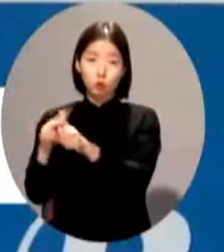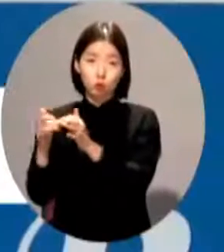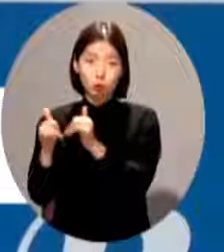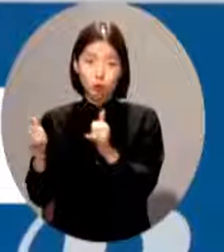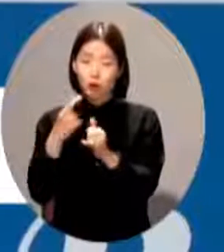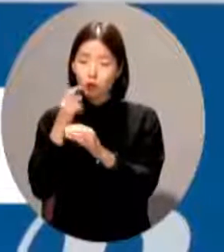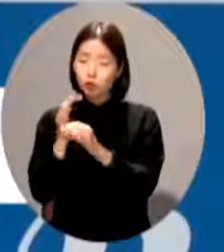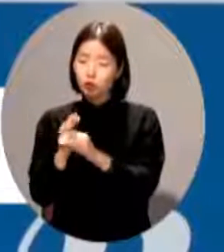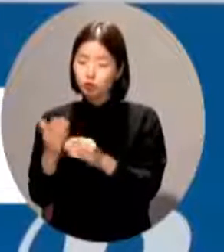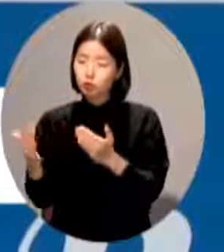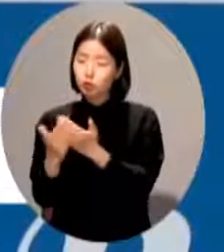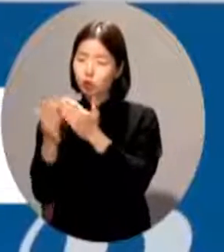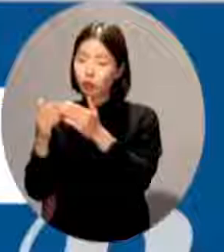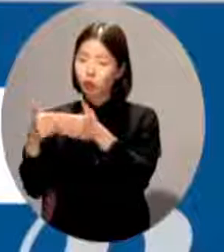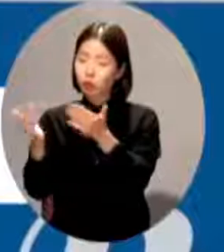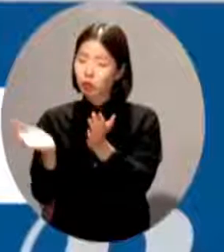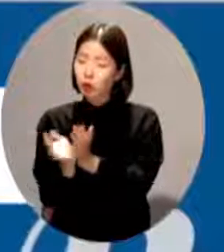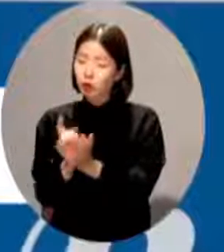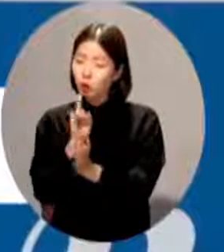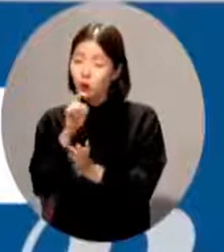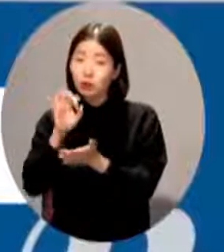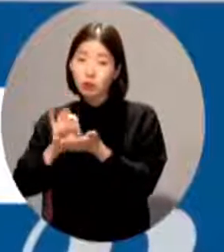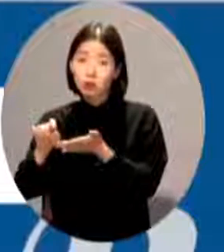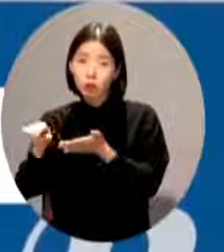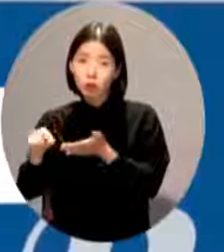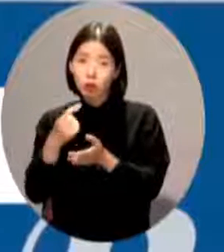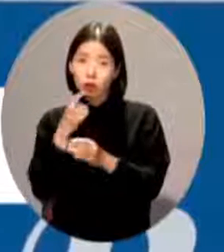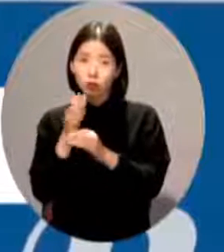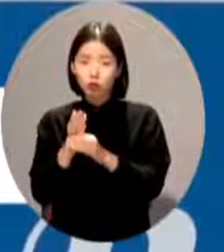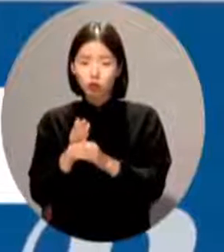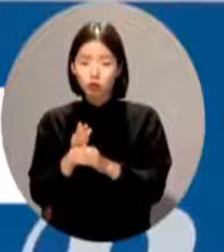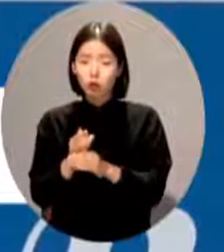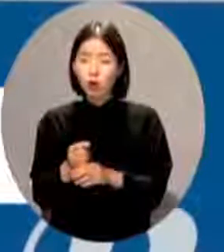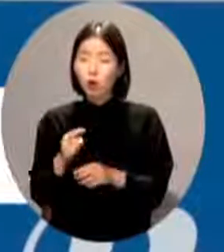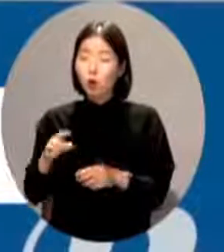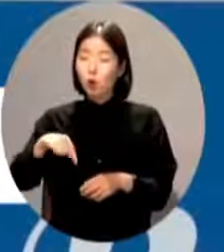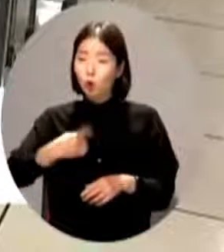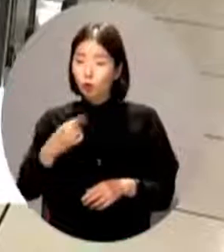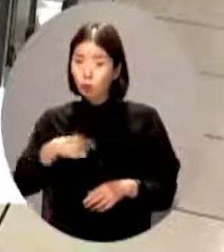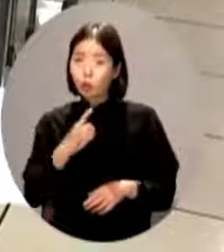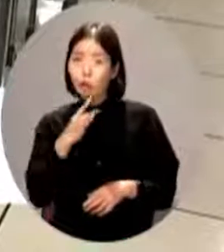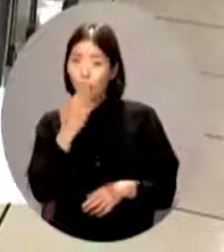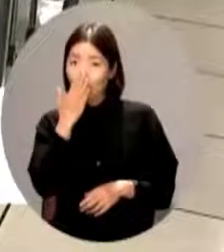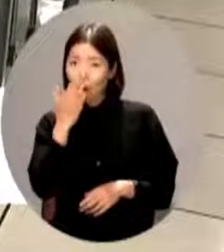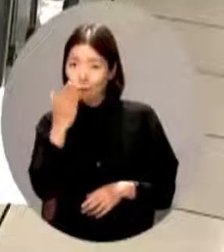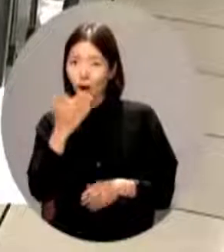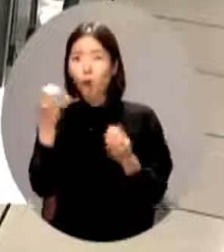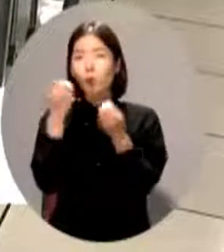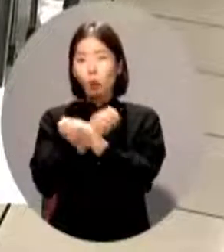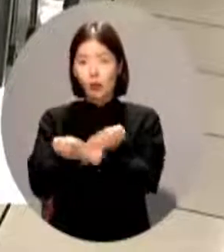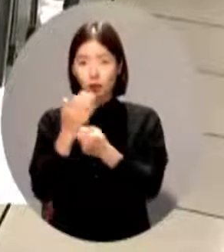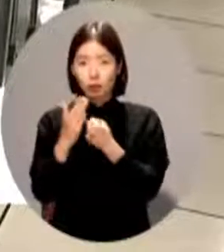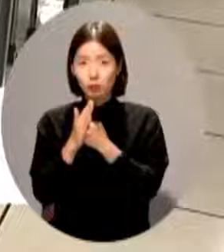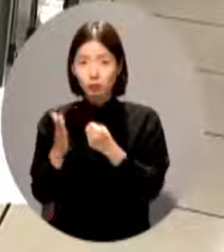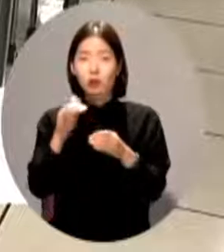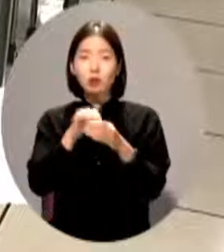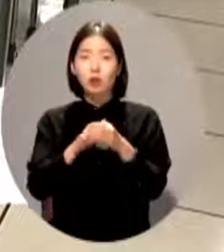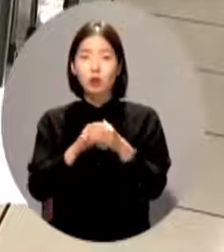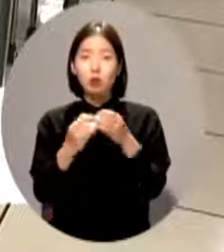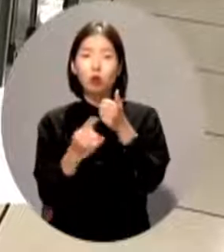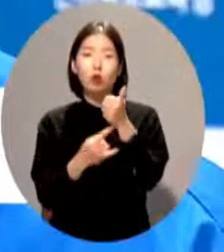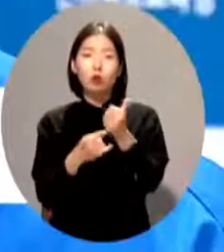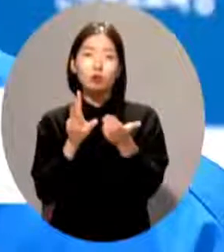민주진보 단일후보를 사칭하는 것은 민주 진보 성형의 유일한 후보로 오해를 일으킬 수 있다며 선관위에 문제를